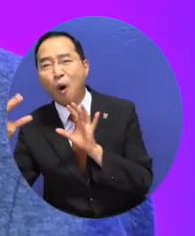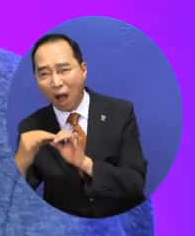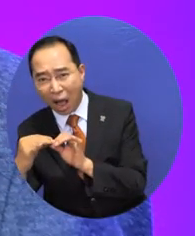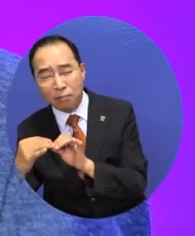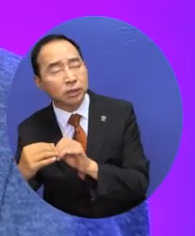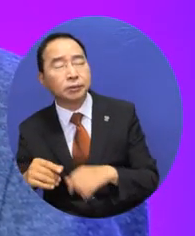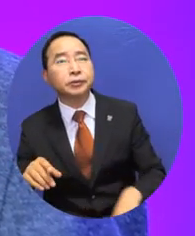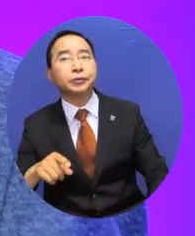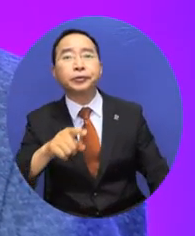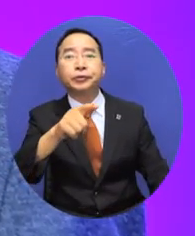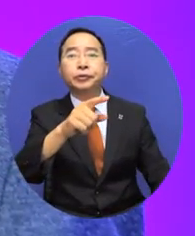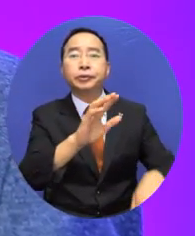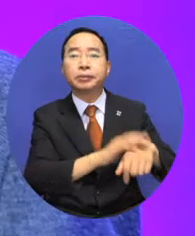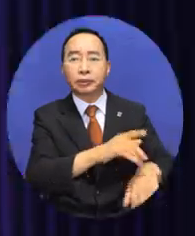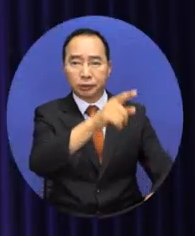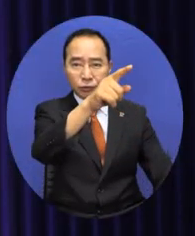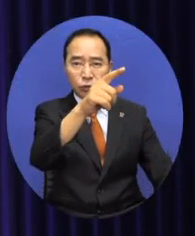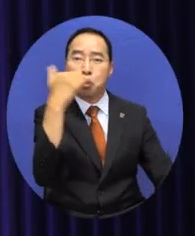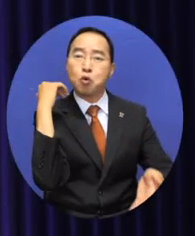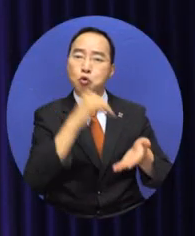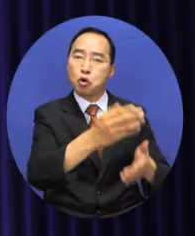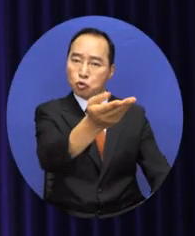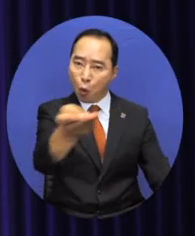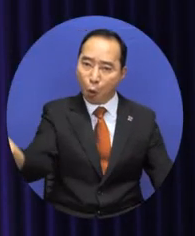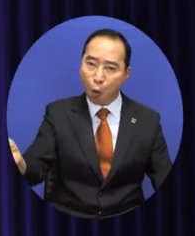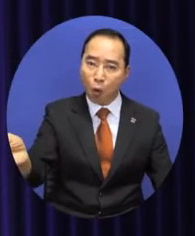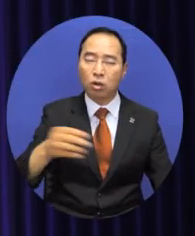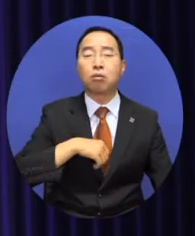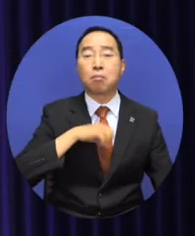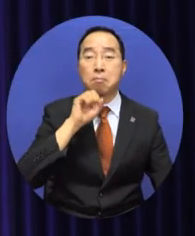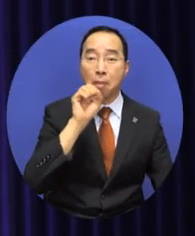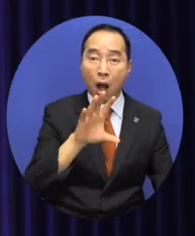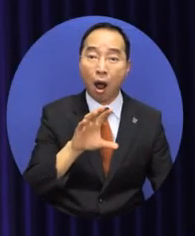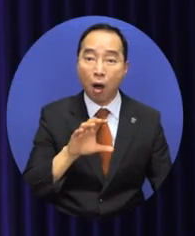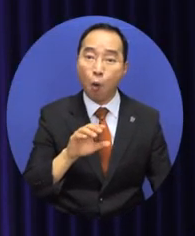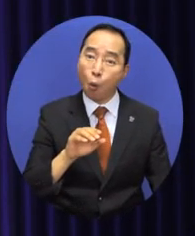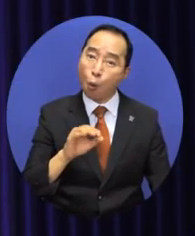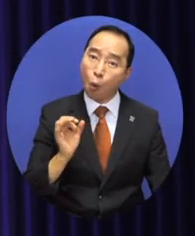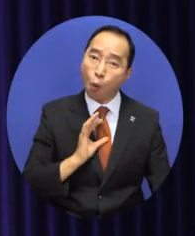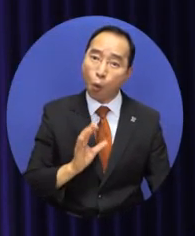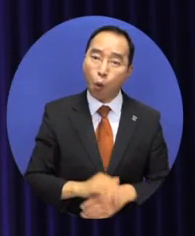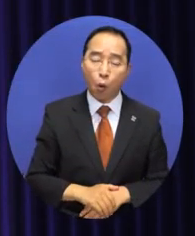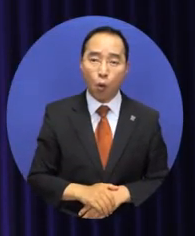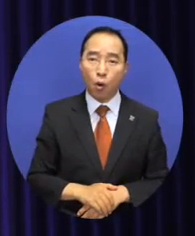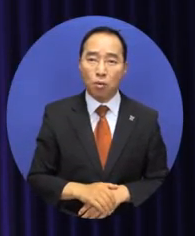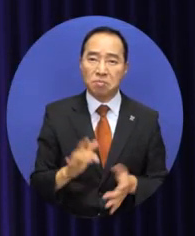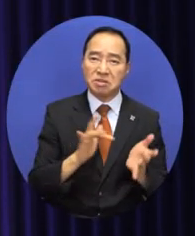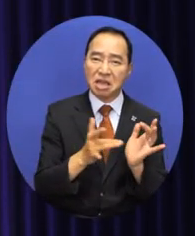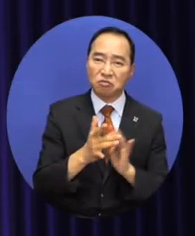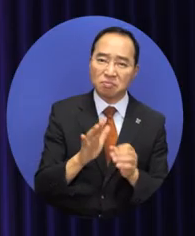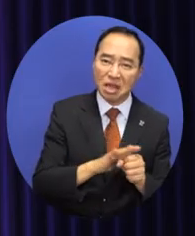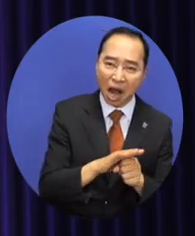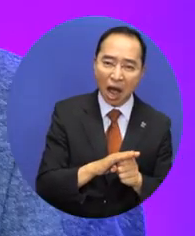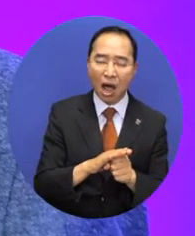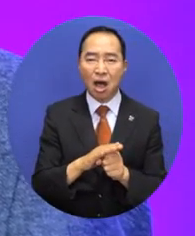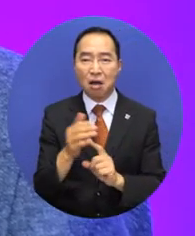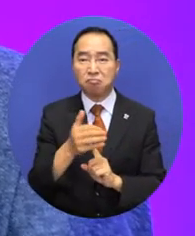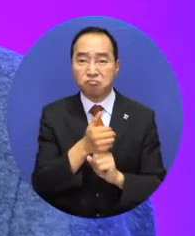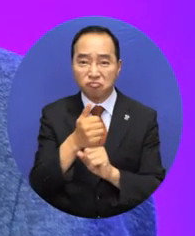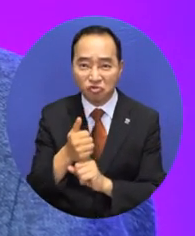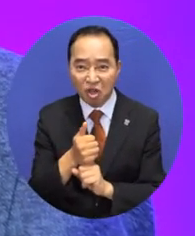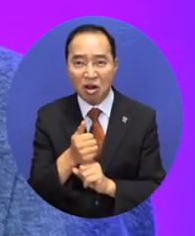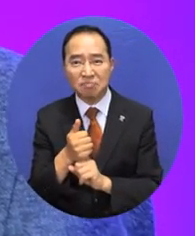용기도 나온 것입니다. 예수님의 사랑, 공자의 인, 부처님의 자비 모두가